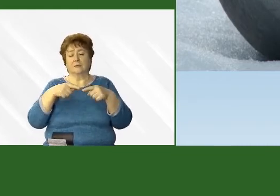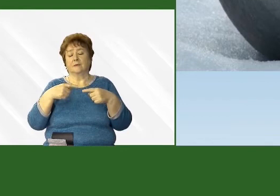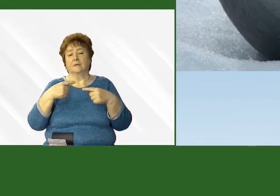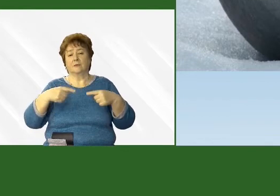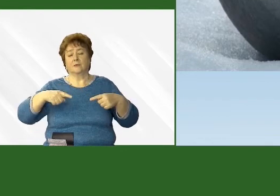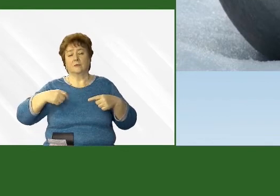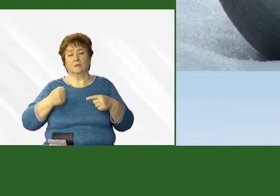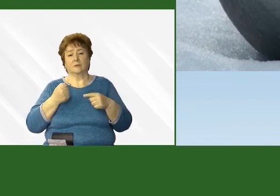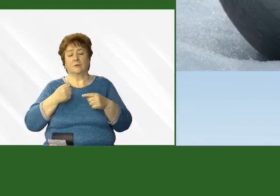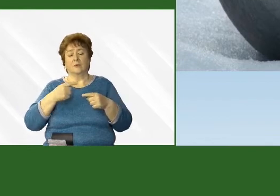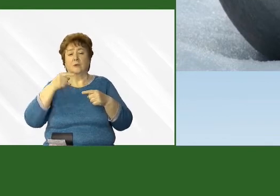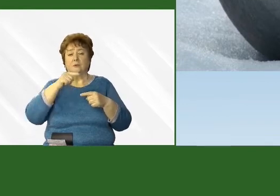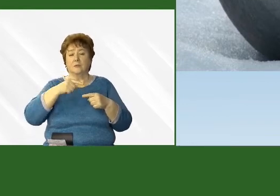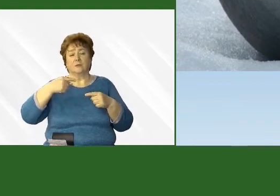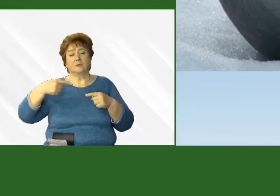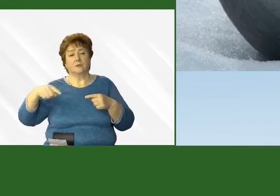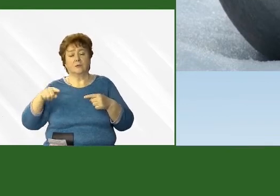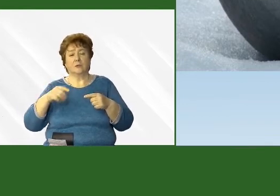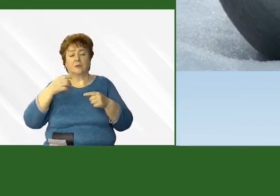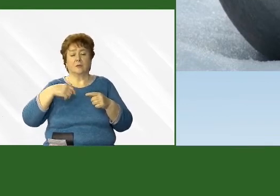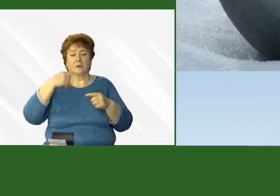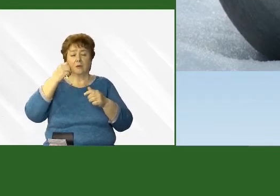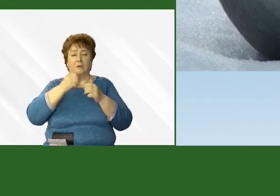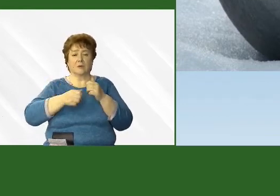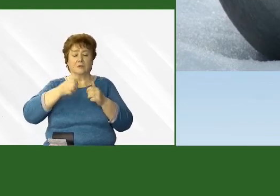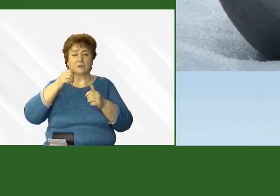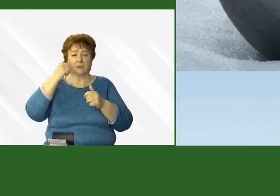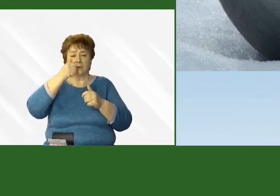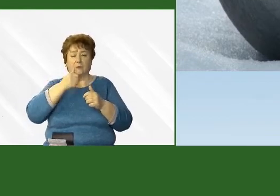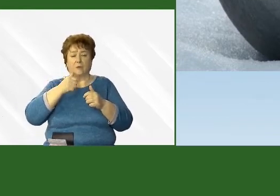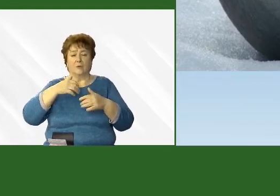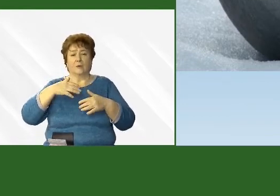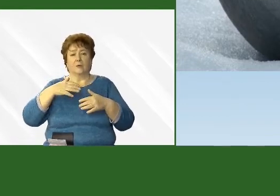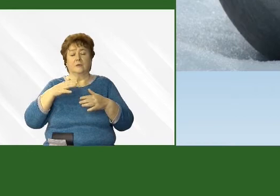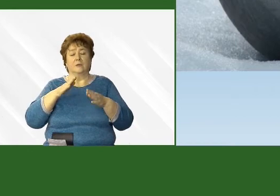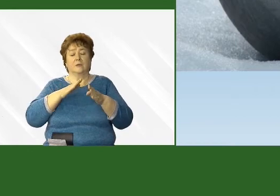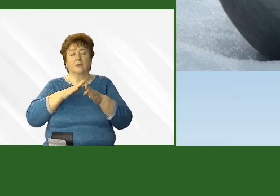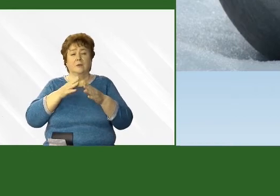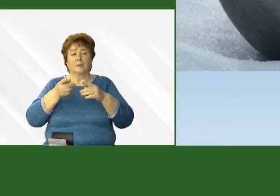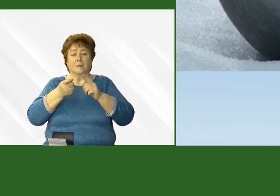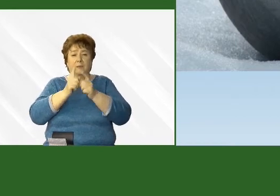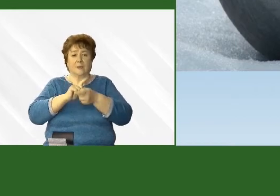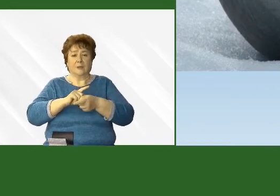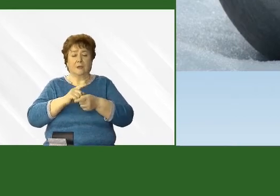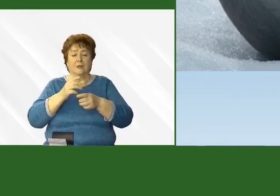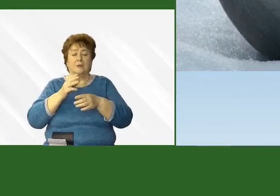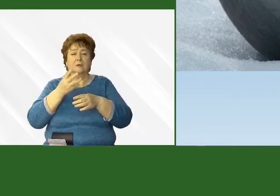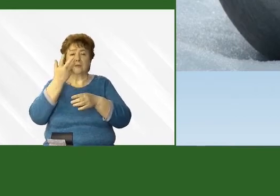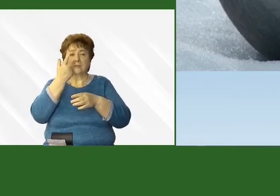другу. И те, и другие каждый год в начале весны переживают процесс линьки, меняя цвет